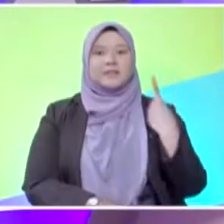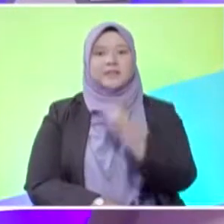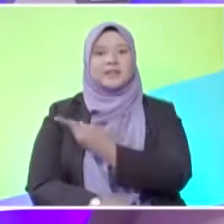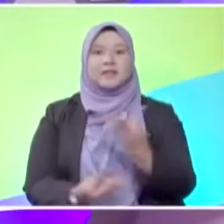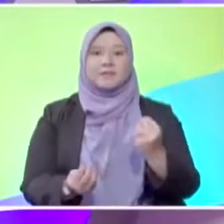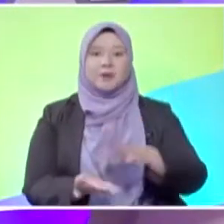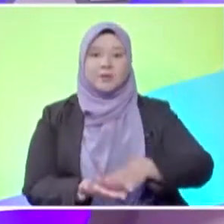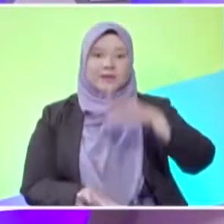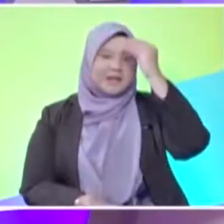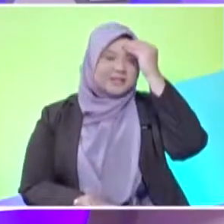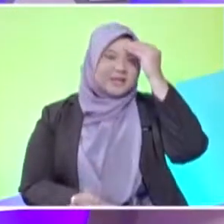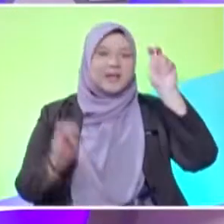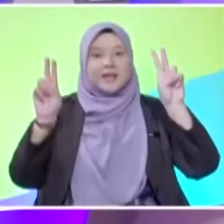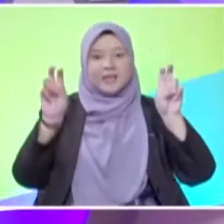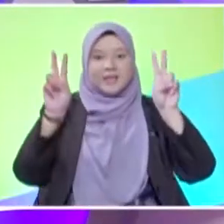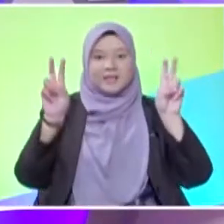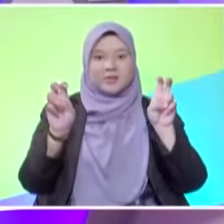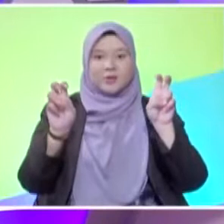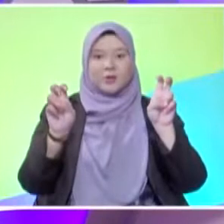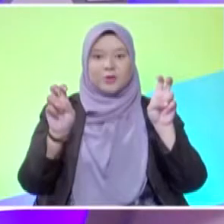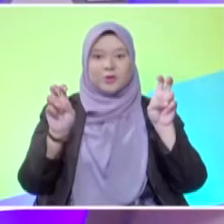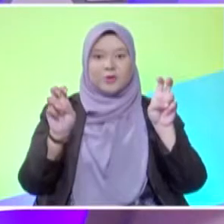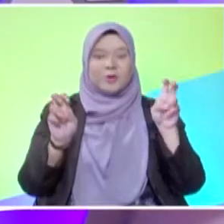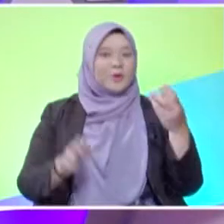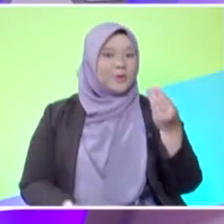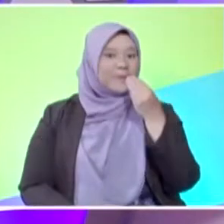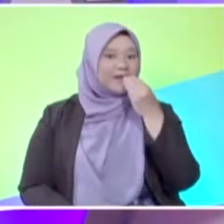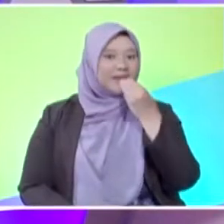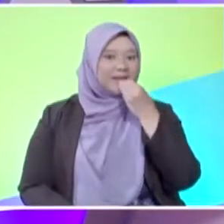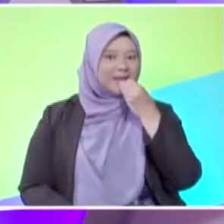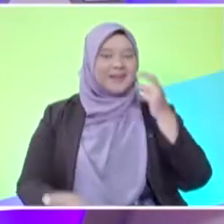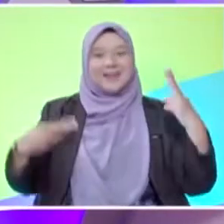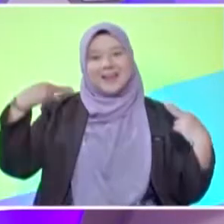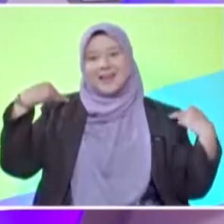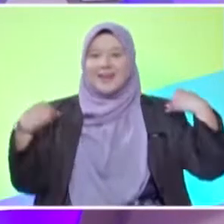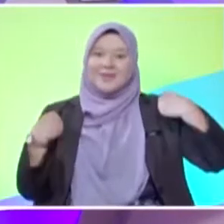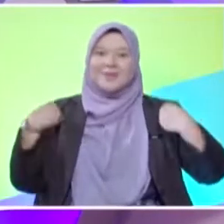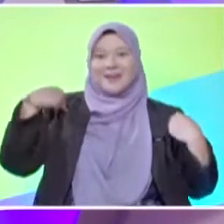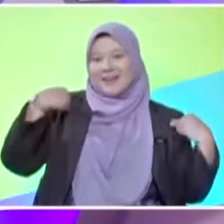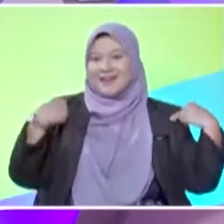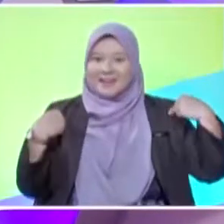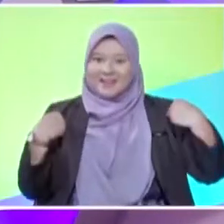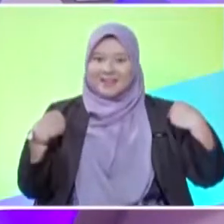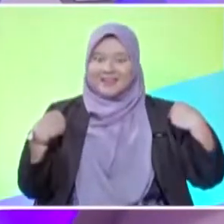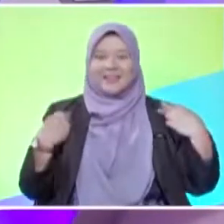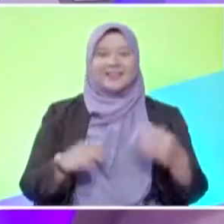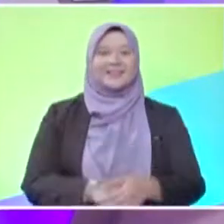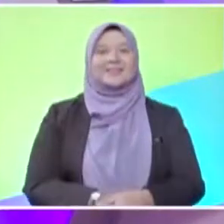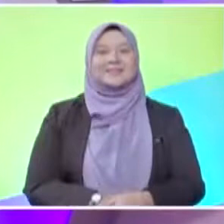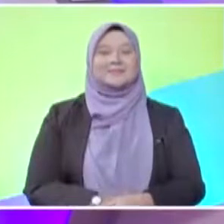sains awal baik dengan tajo deh Coba kita tengok Ah ini tadi kita makanya Iwan dan